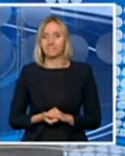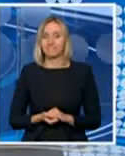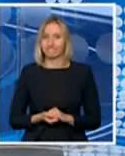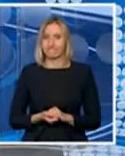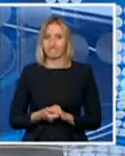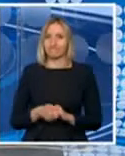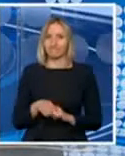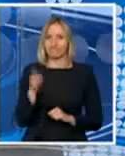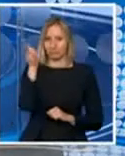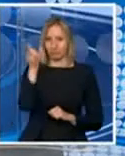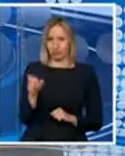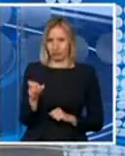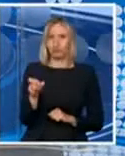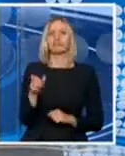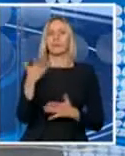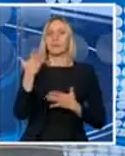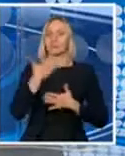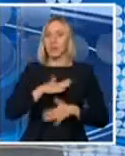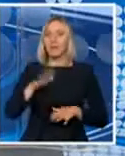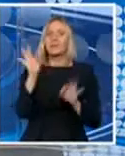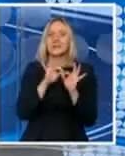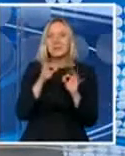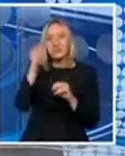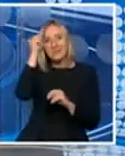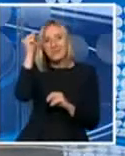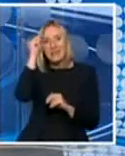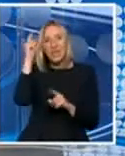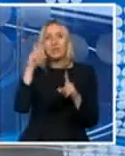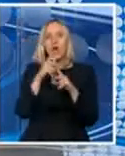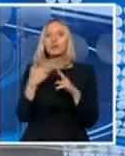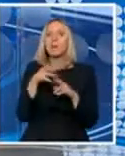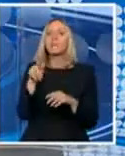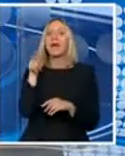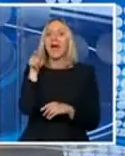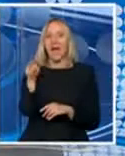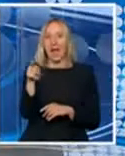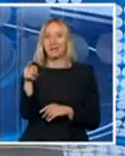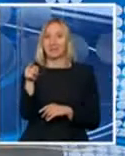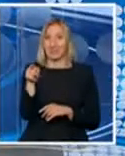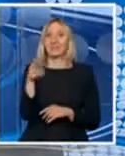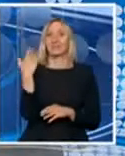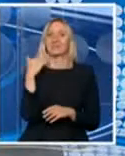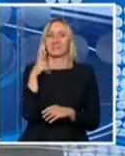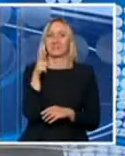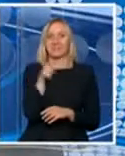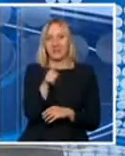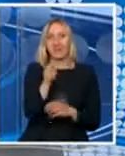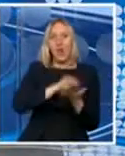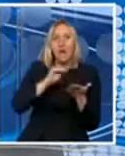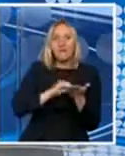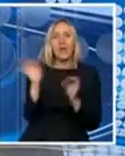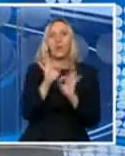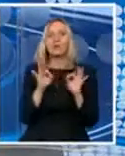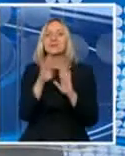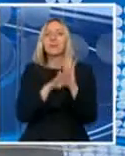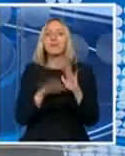Želeći da sačuva sećanje na Donku Špiček, brat nekadašnje novinarke i dugogodišnje urednice programa za decu i mlade